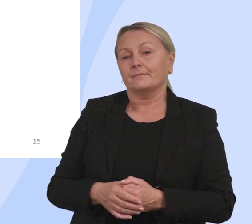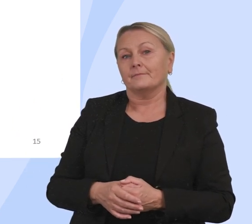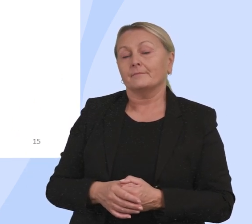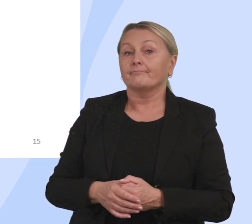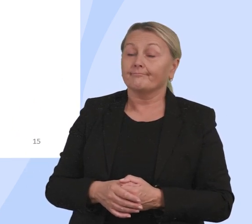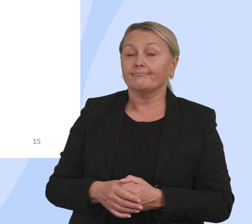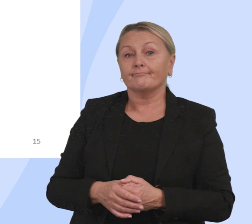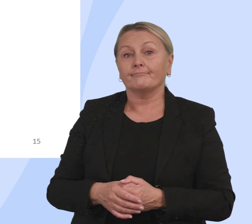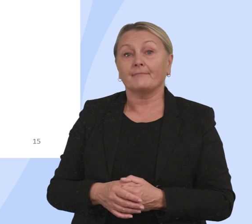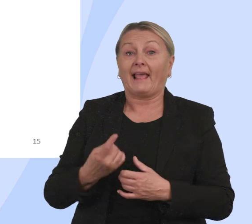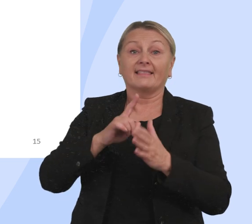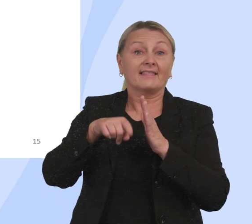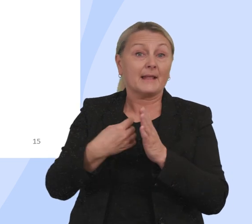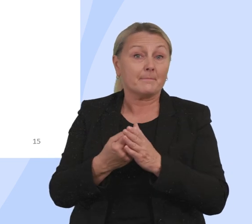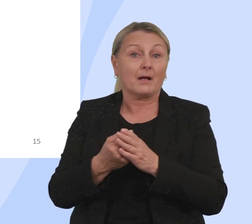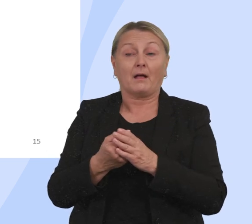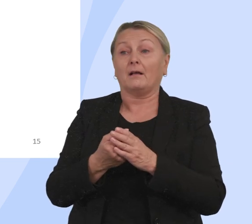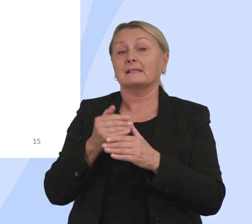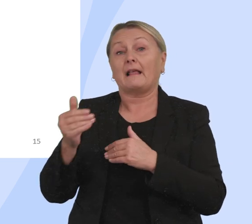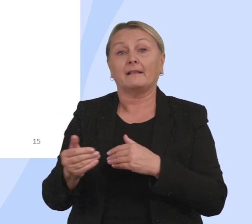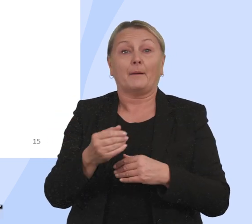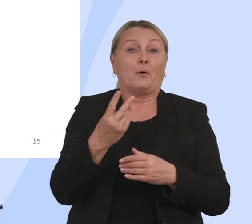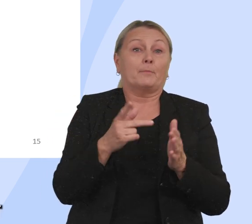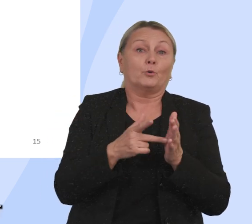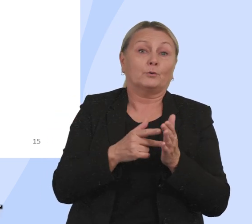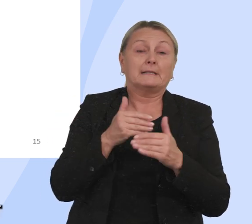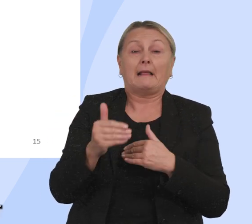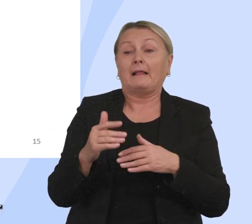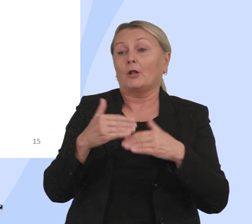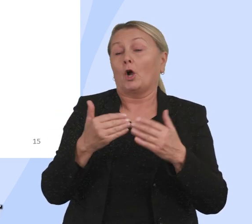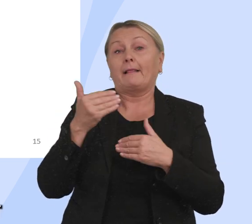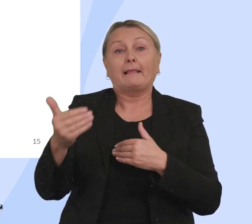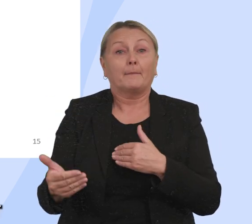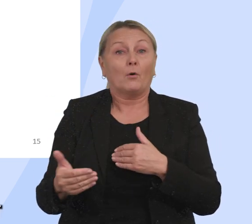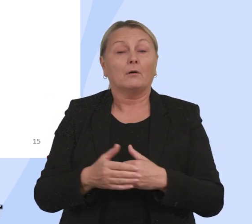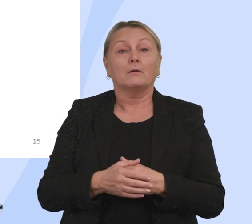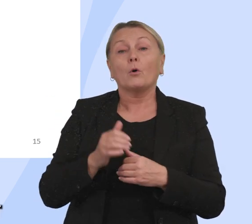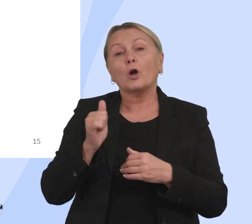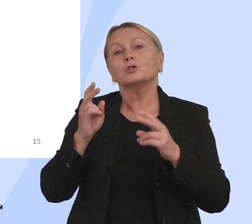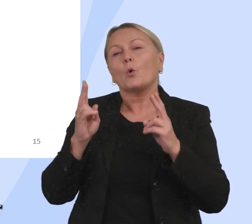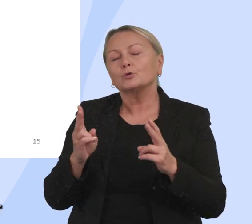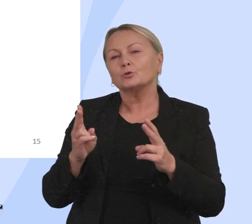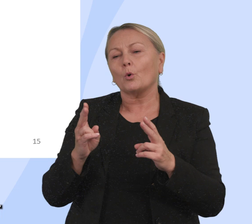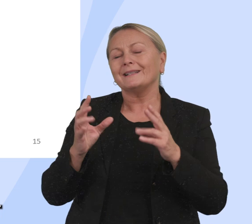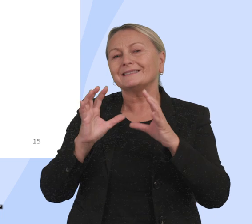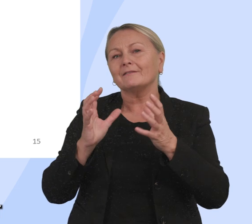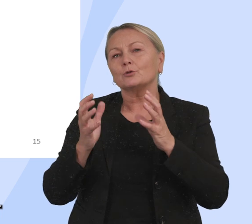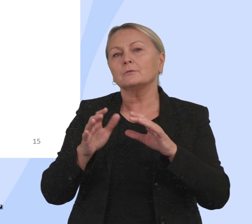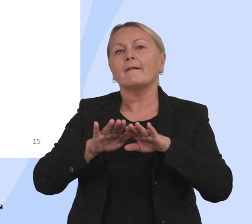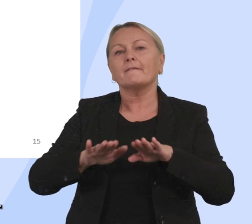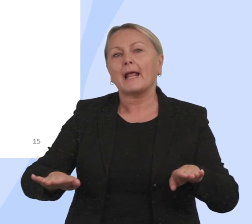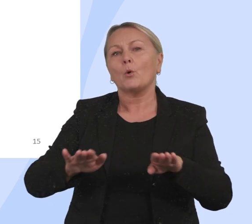senere, et par minutter senere, dagen efter, og måske netop i situationer, hvor der er fred og